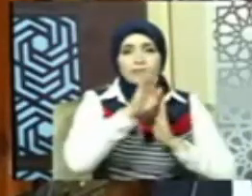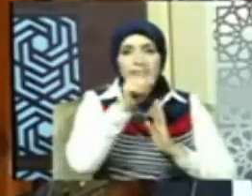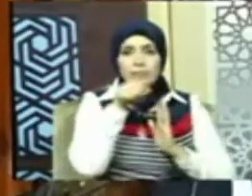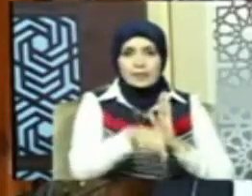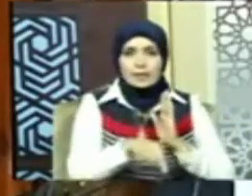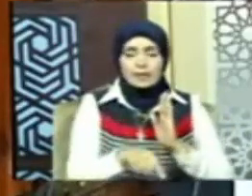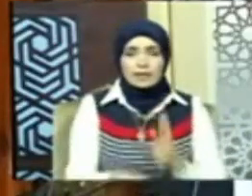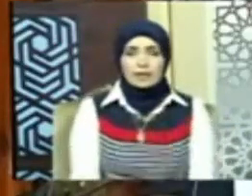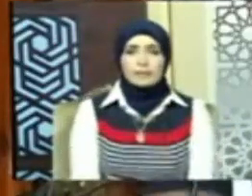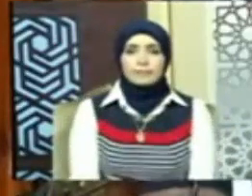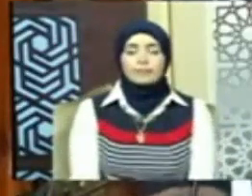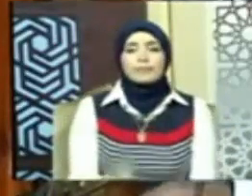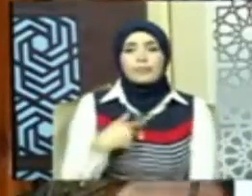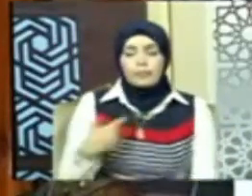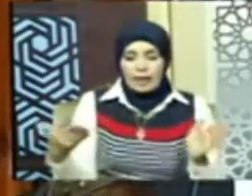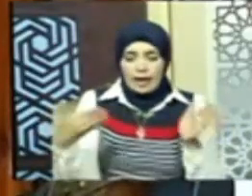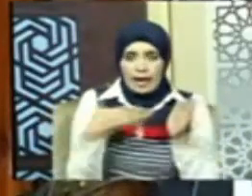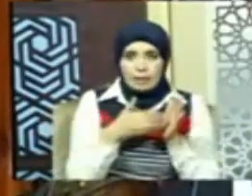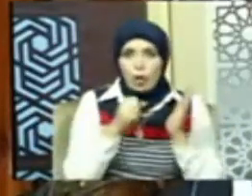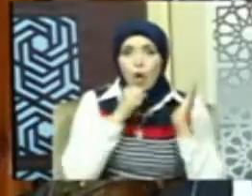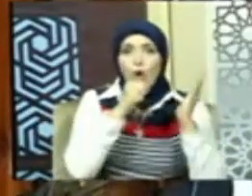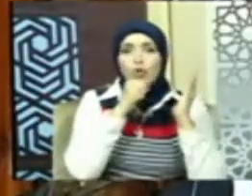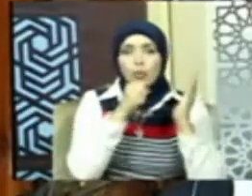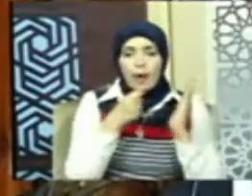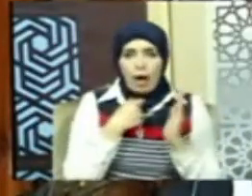الدين. وأختم خطبتي الأولى